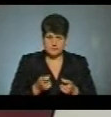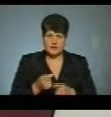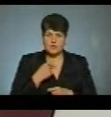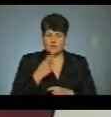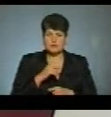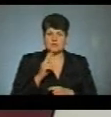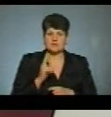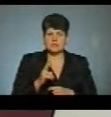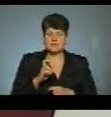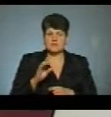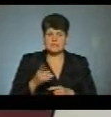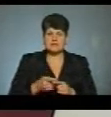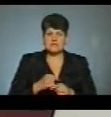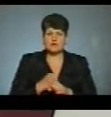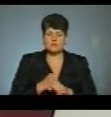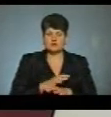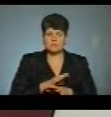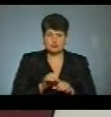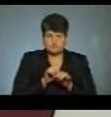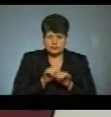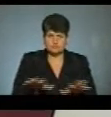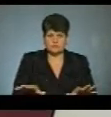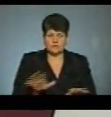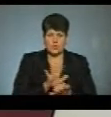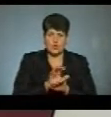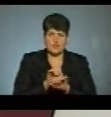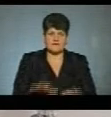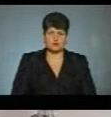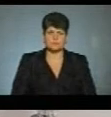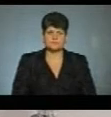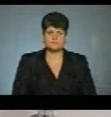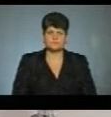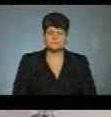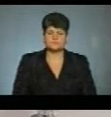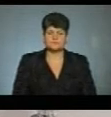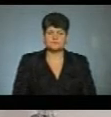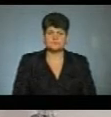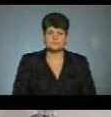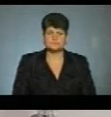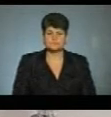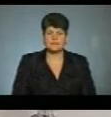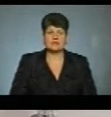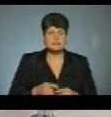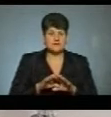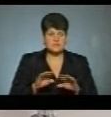словами Катерини Василиги, це роблять, щоб запобігти розповсюдженню коронавірусної інфекції. І на